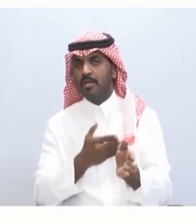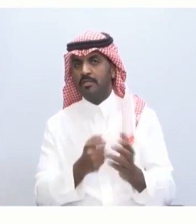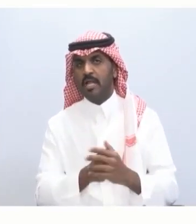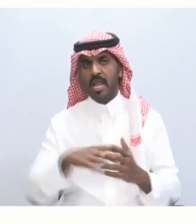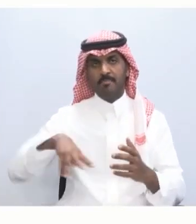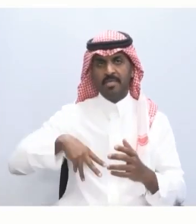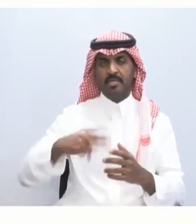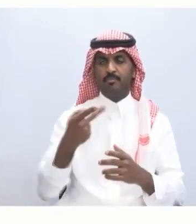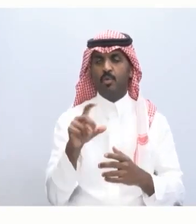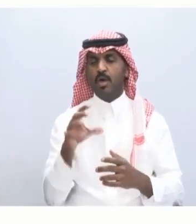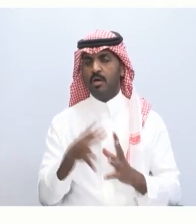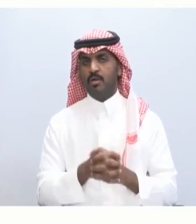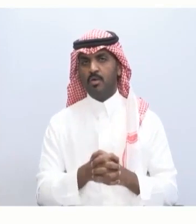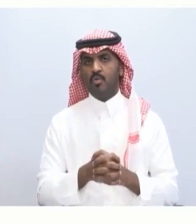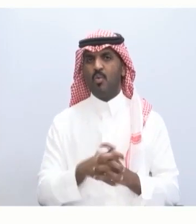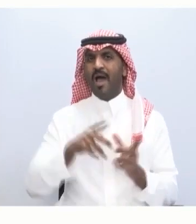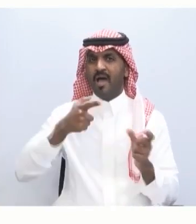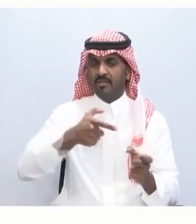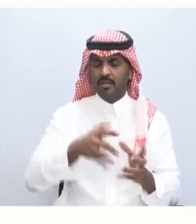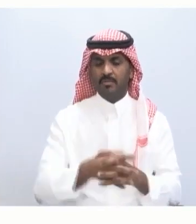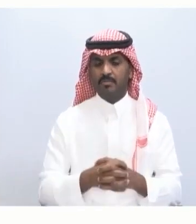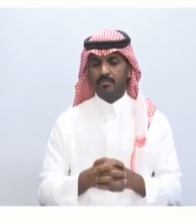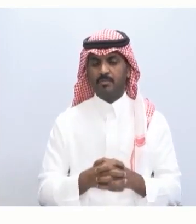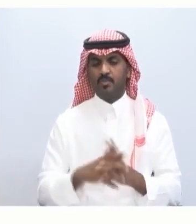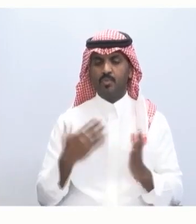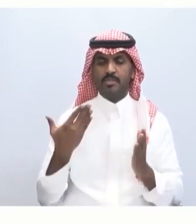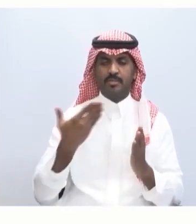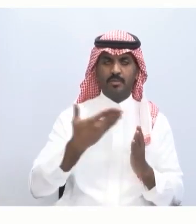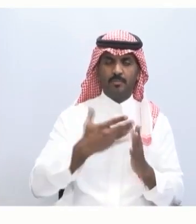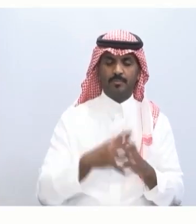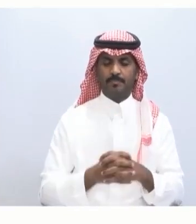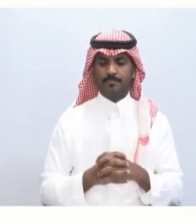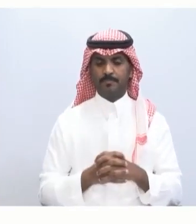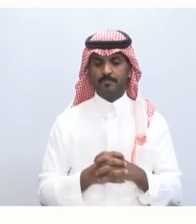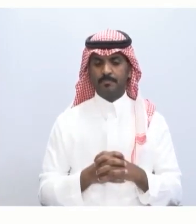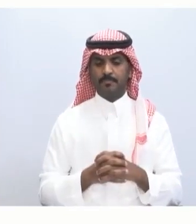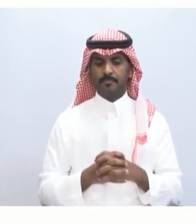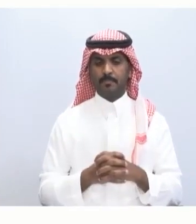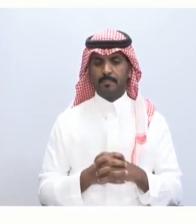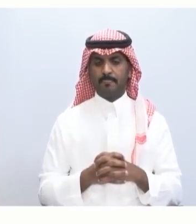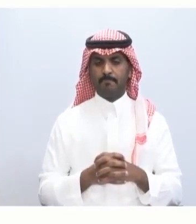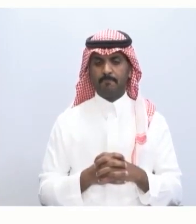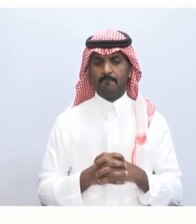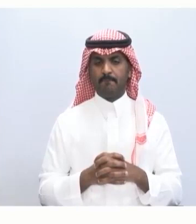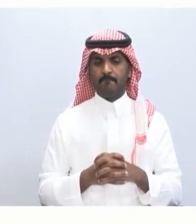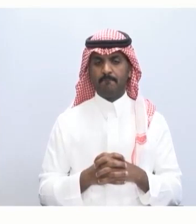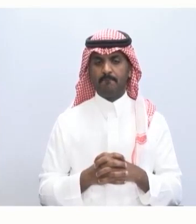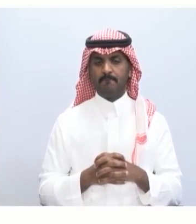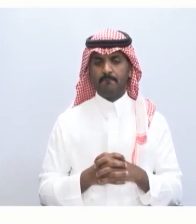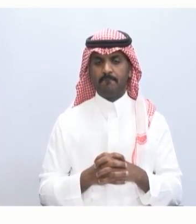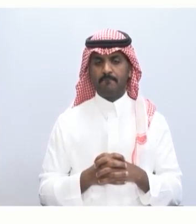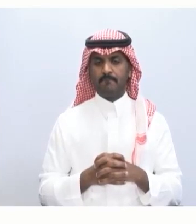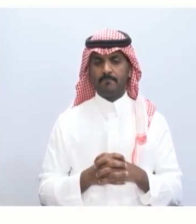عبد الله بن الجلوي وقضى عليه عندما وصلوا ابنائي وبنات الطلاب عندما